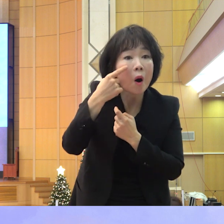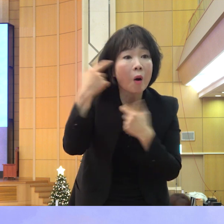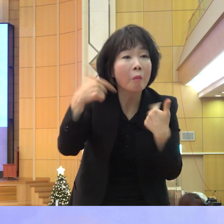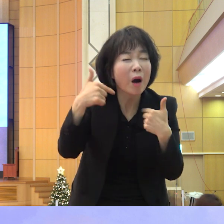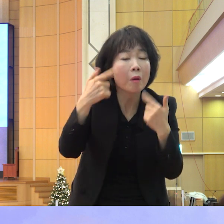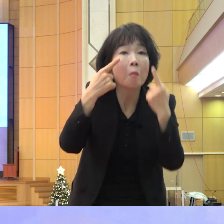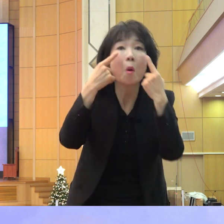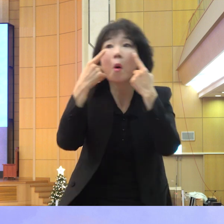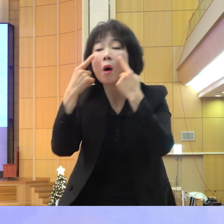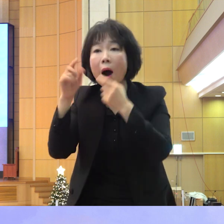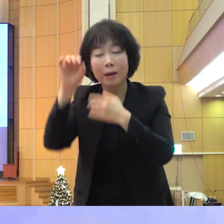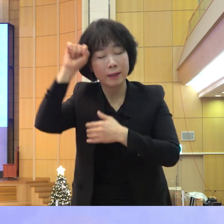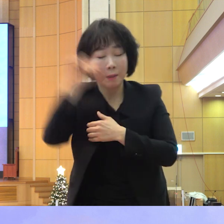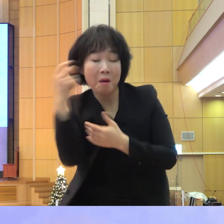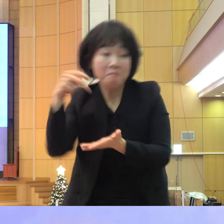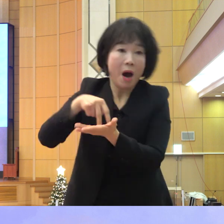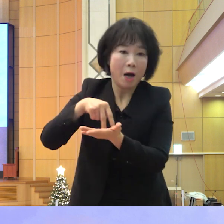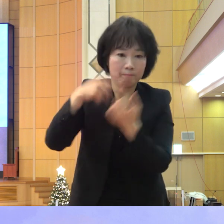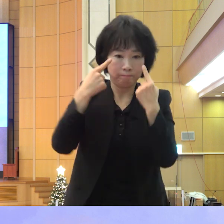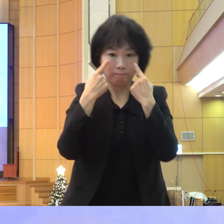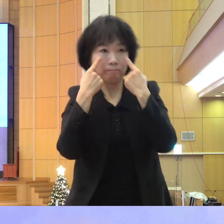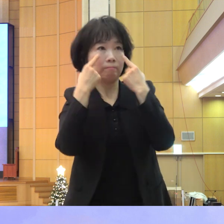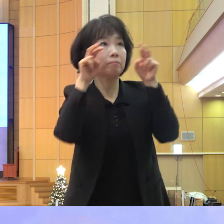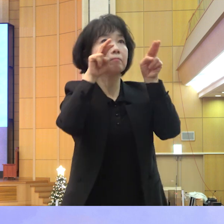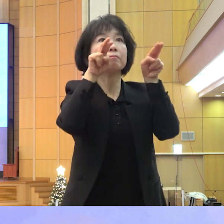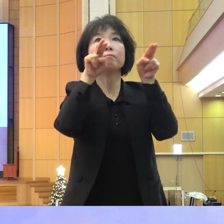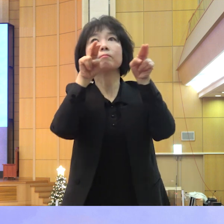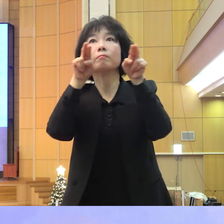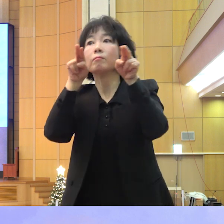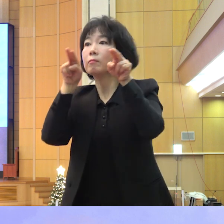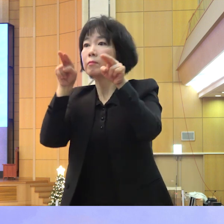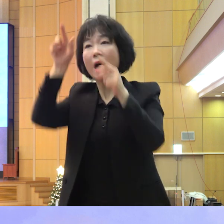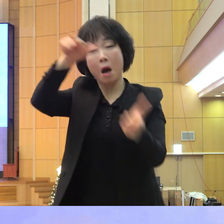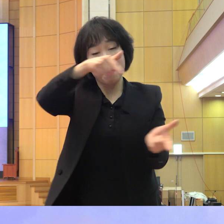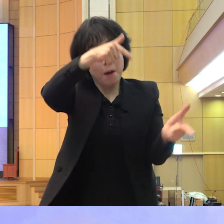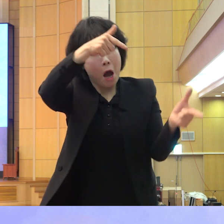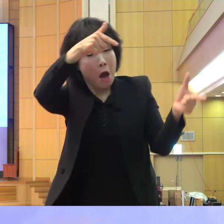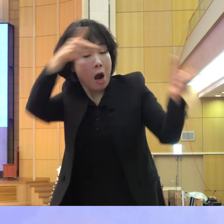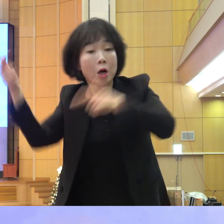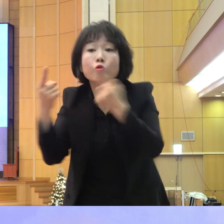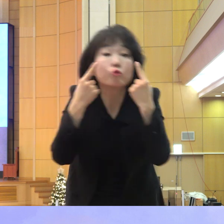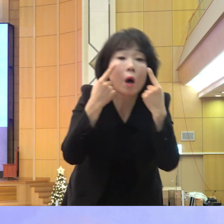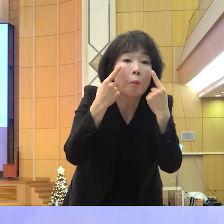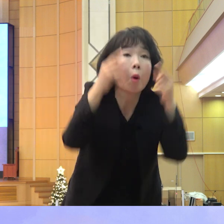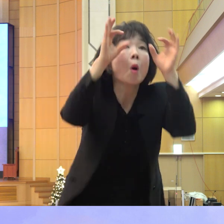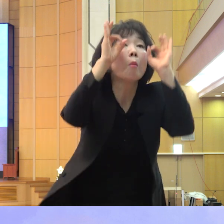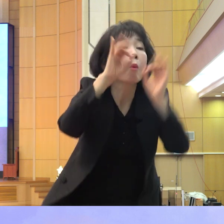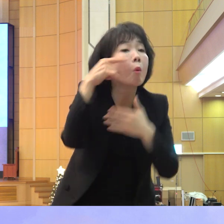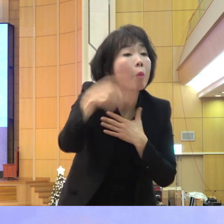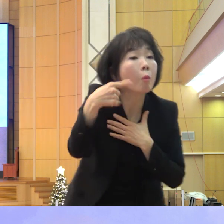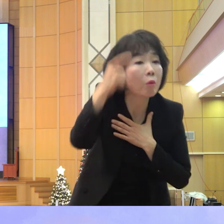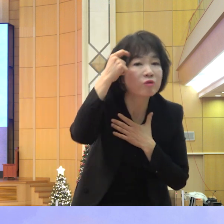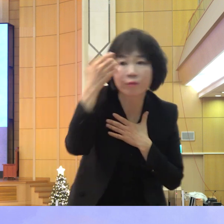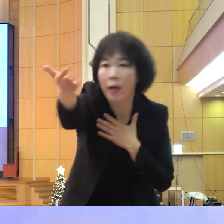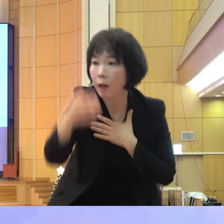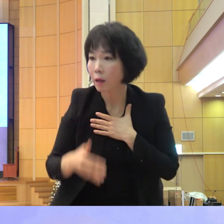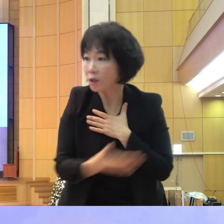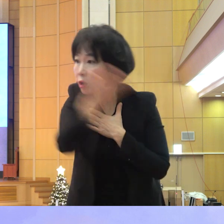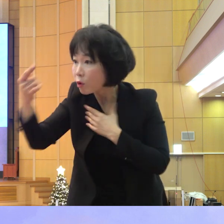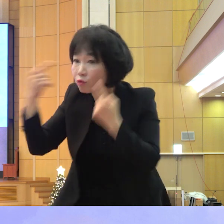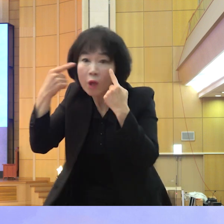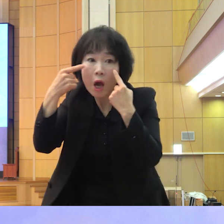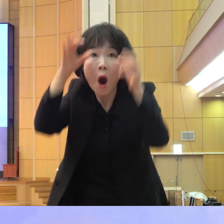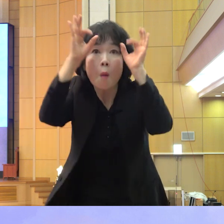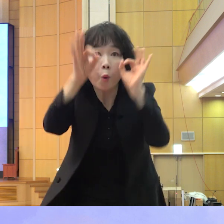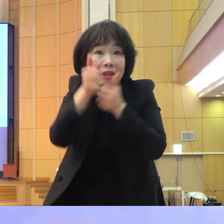날마다 아침에 눈 뜨고 일어나서 하루 종일 살면서 뭘 보고 있습니까? 여러분이 뭘